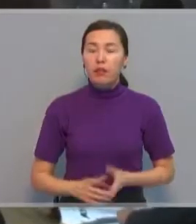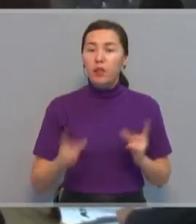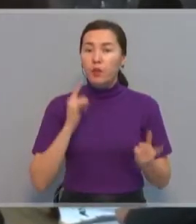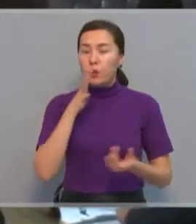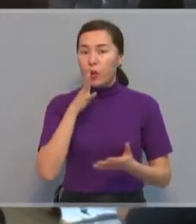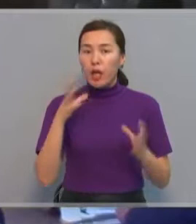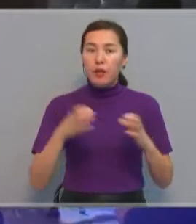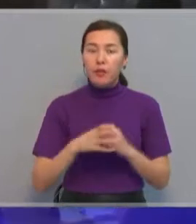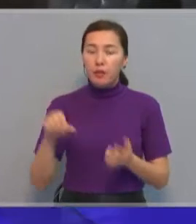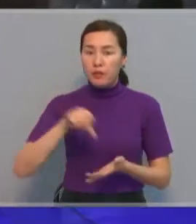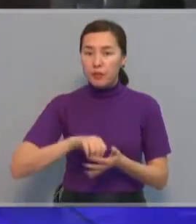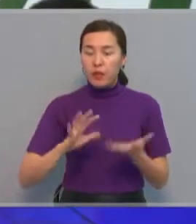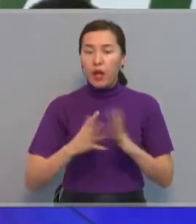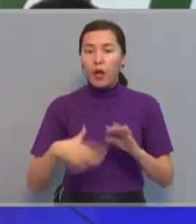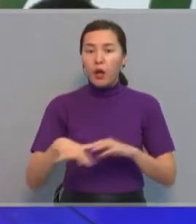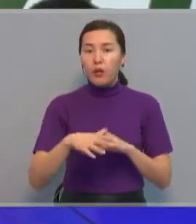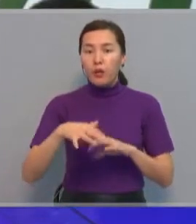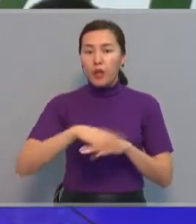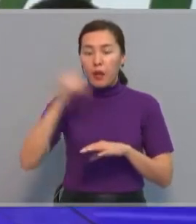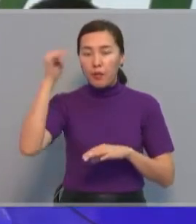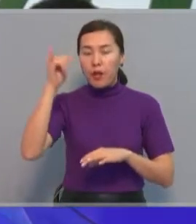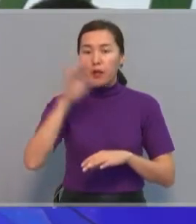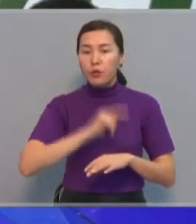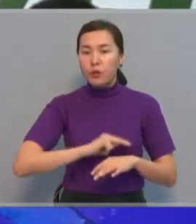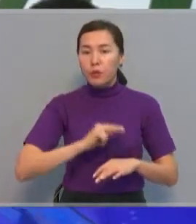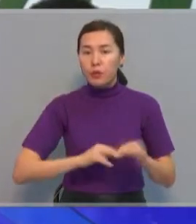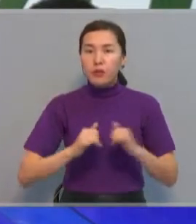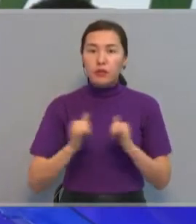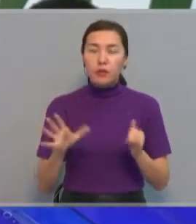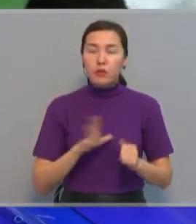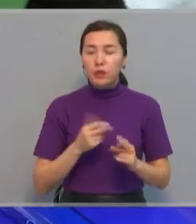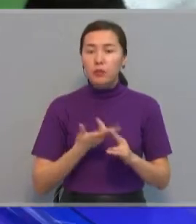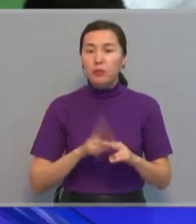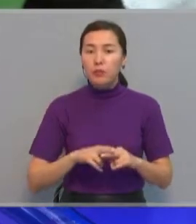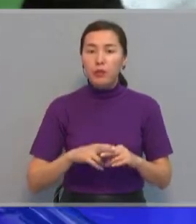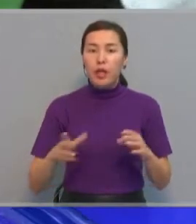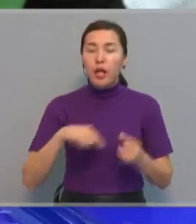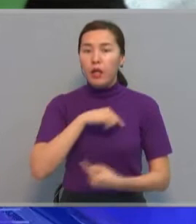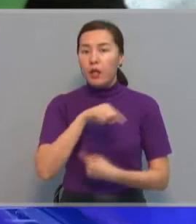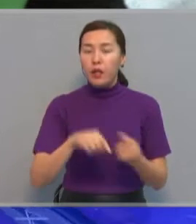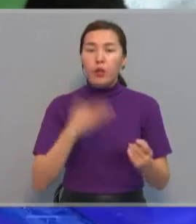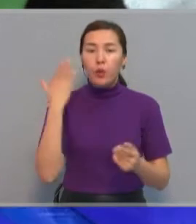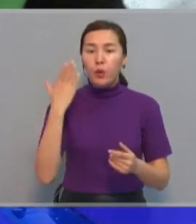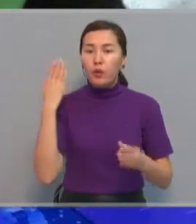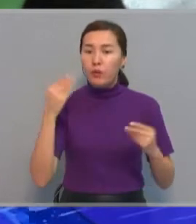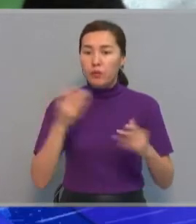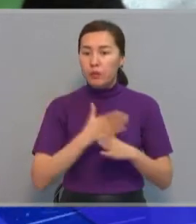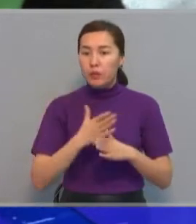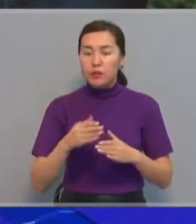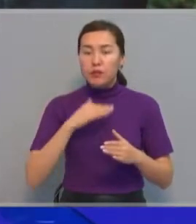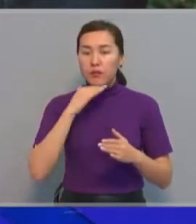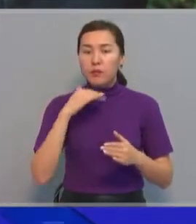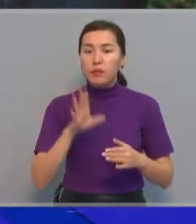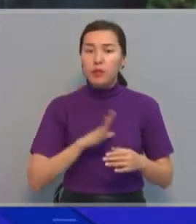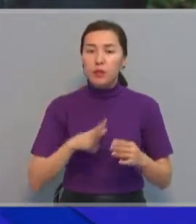Жиын барысында партия мүшелері ауылдағы мал шаруашылығын дамытуды қолғалып отыр. Сондай-ақ кәсіпкерлерге субсидия бөлу мәселесі де